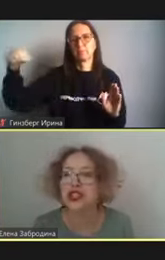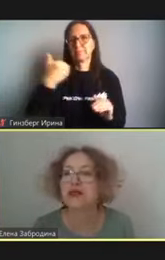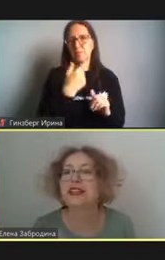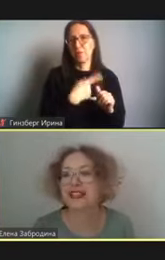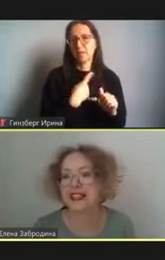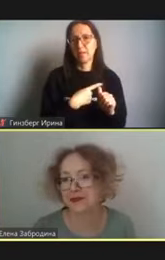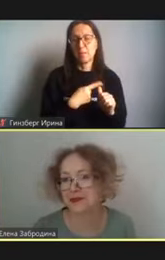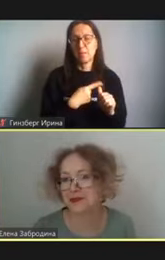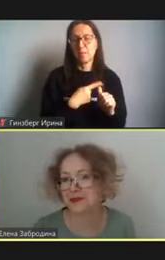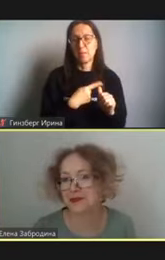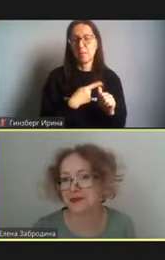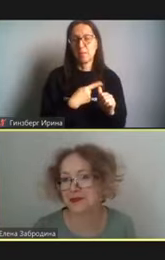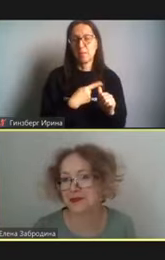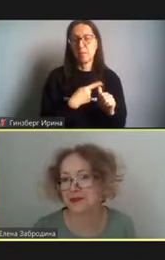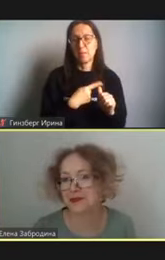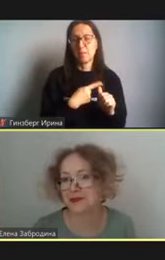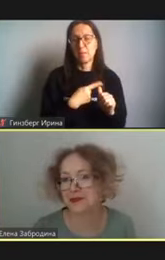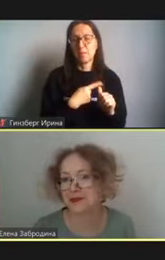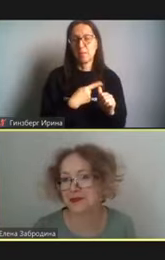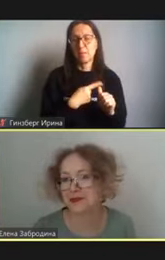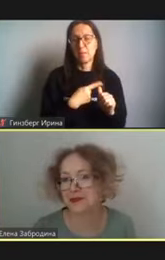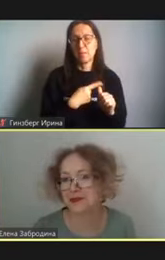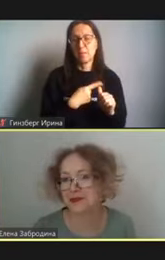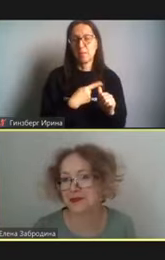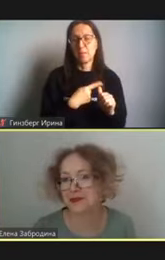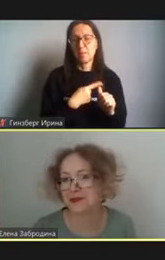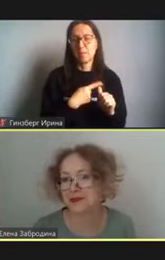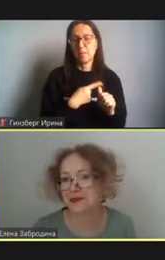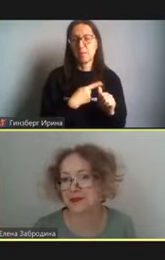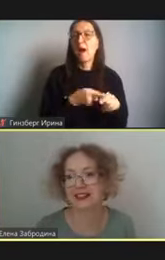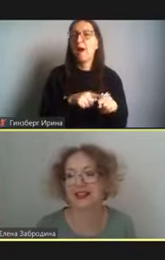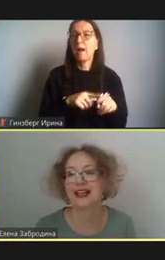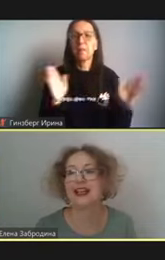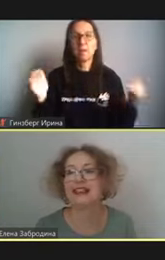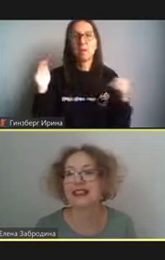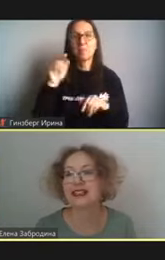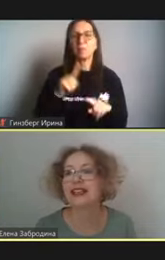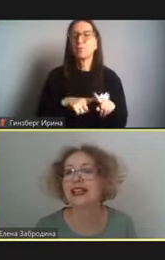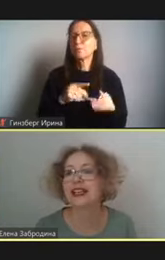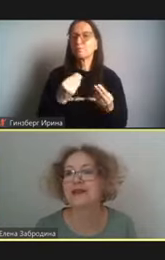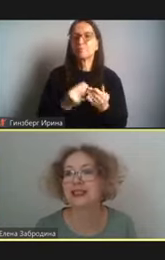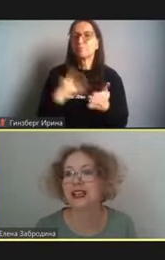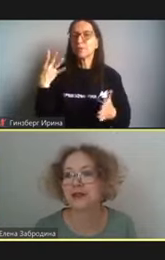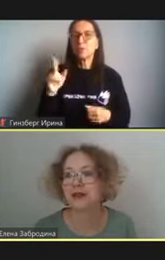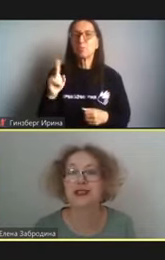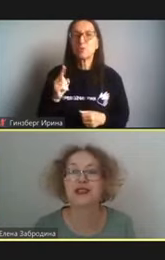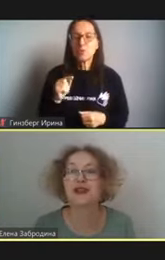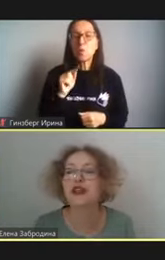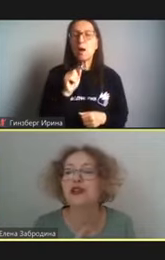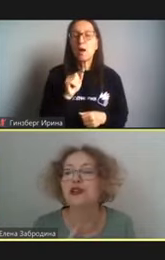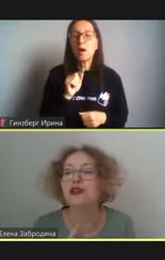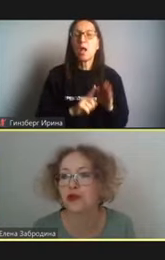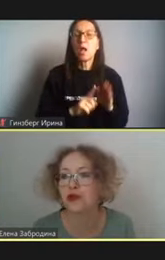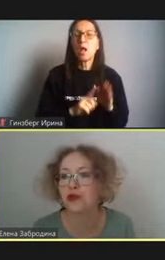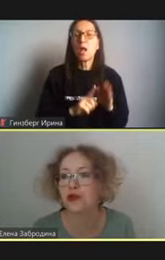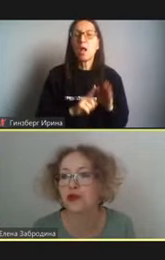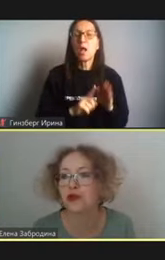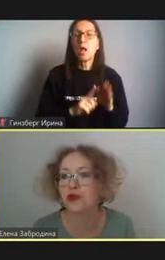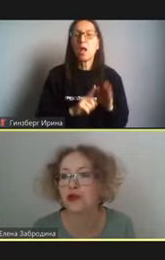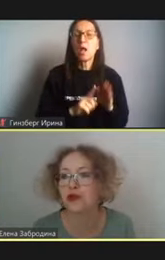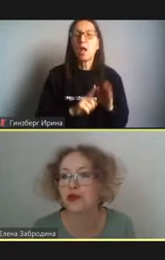вот чем эта работа хороша? Тем, что она от начала до конца сделана им самим. Здесь только его